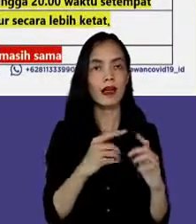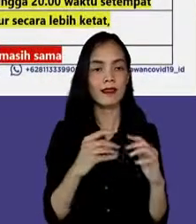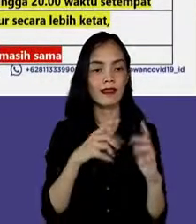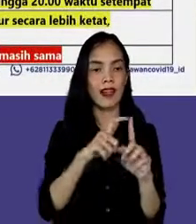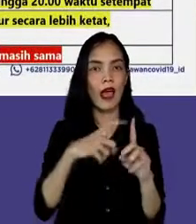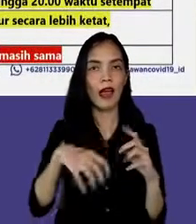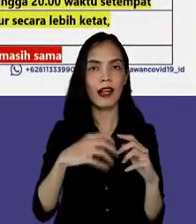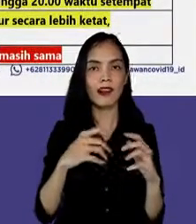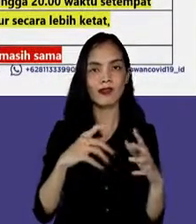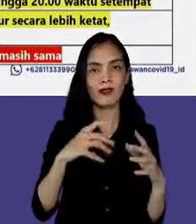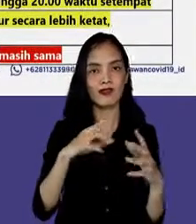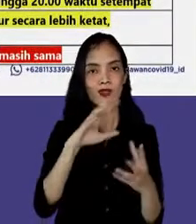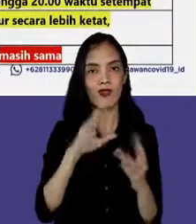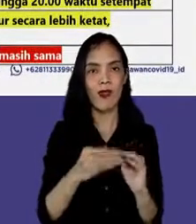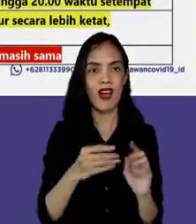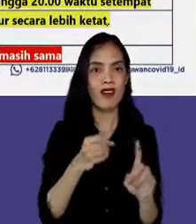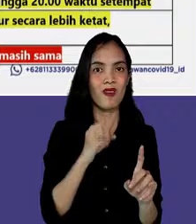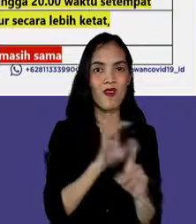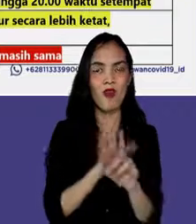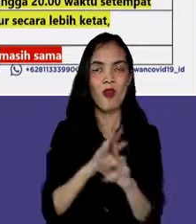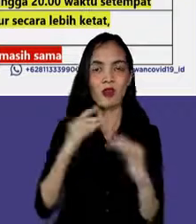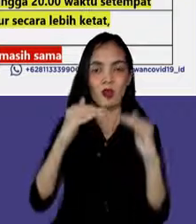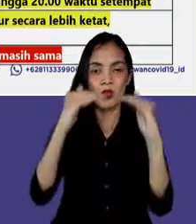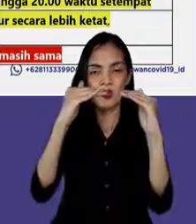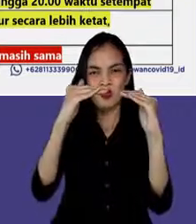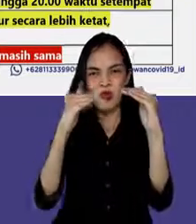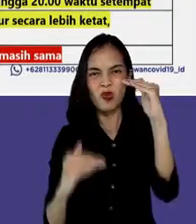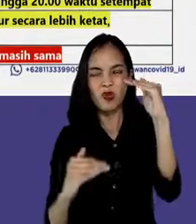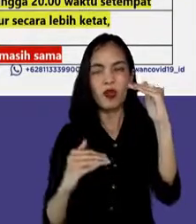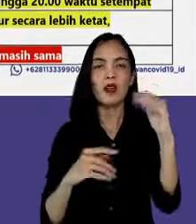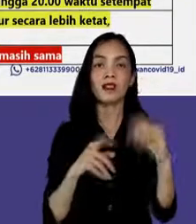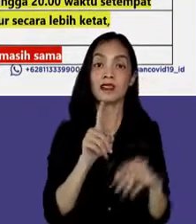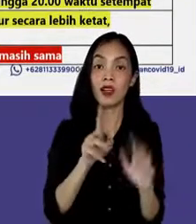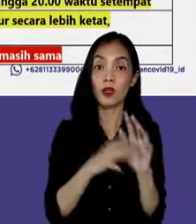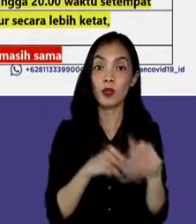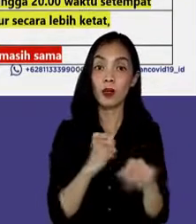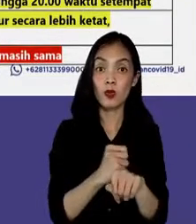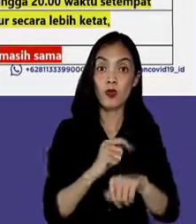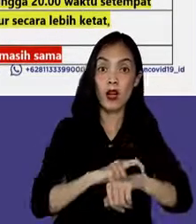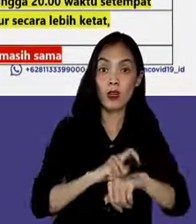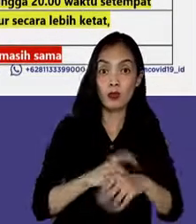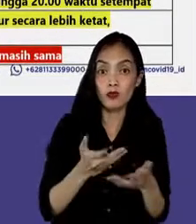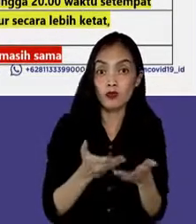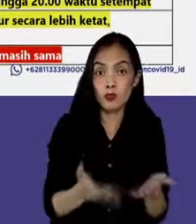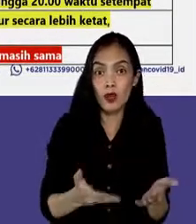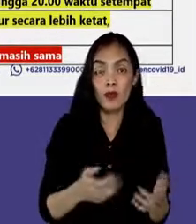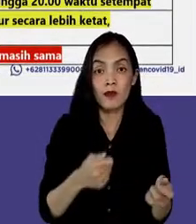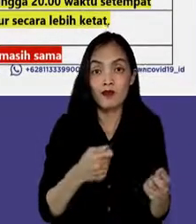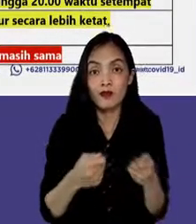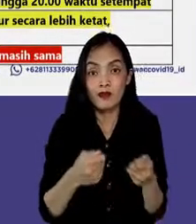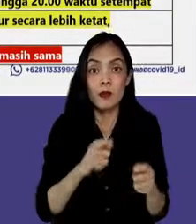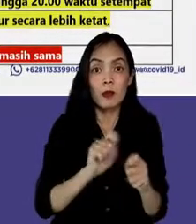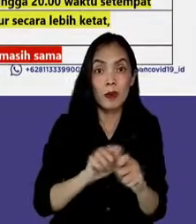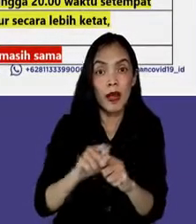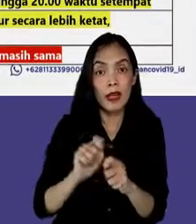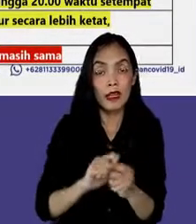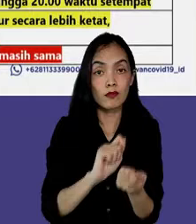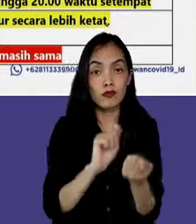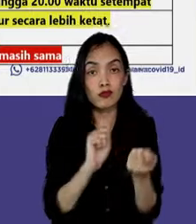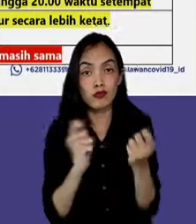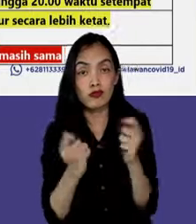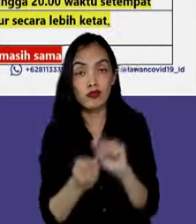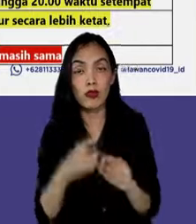daerah manfaatkan waktu dalam seminggu kedepan untuk memperbaiki perkembangannya termasuk juga kepada